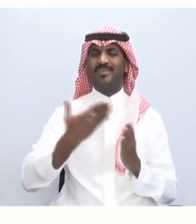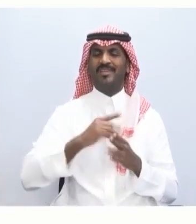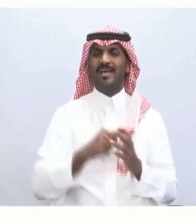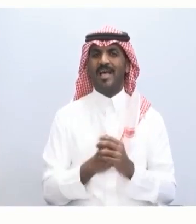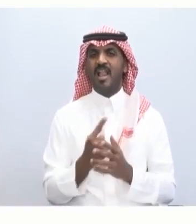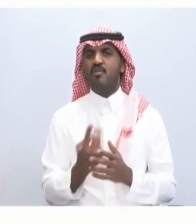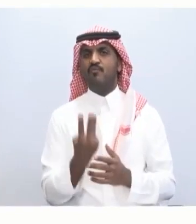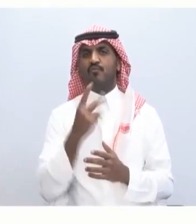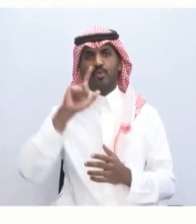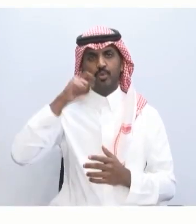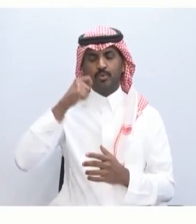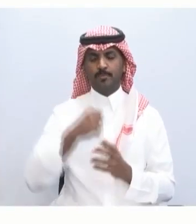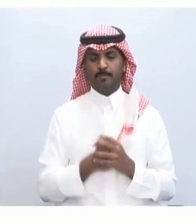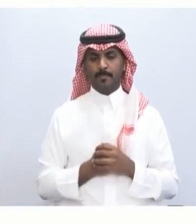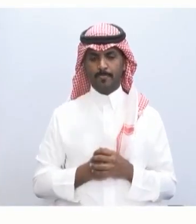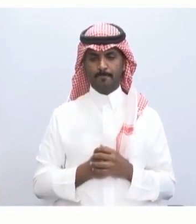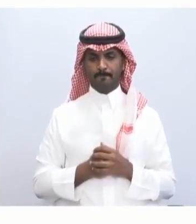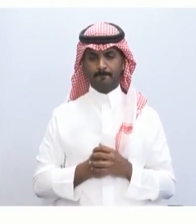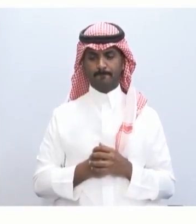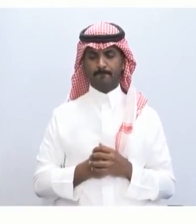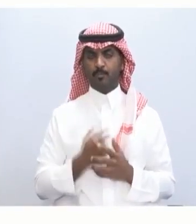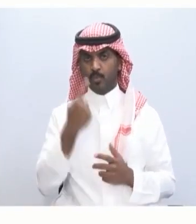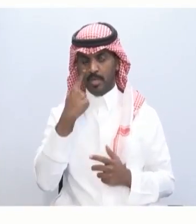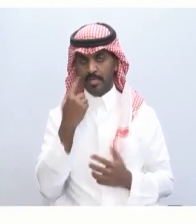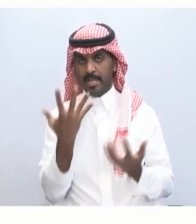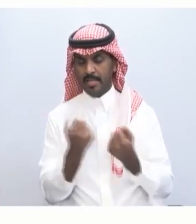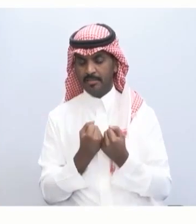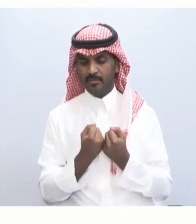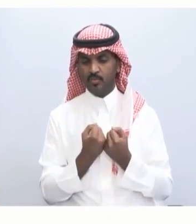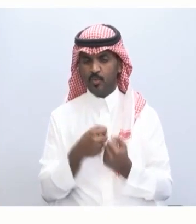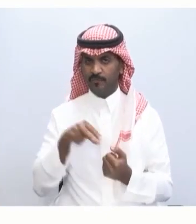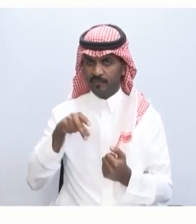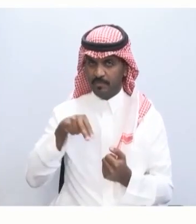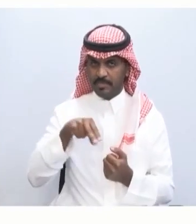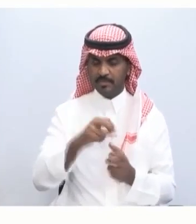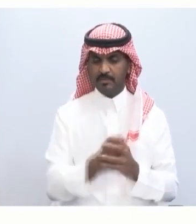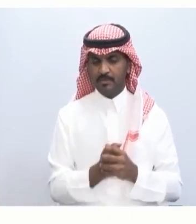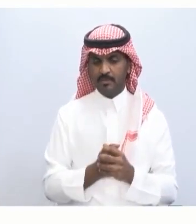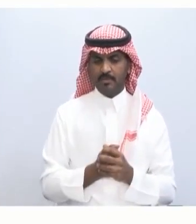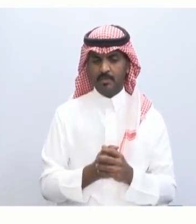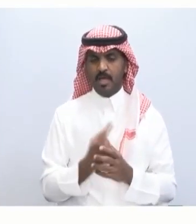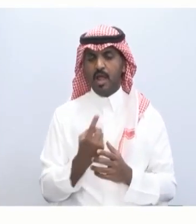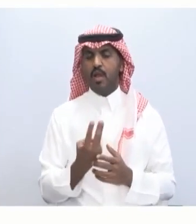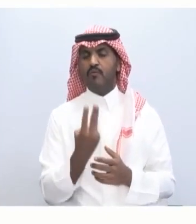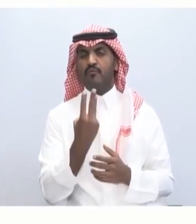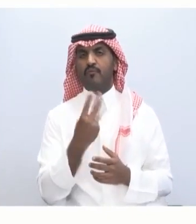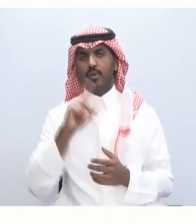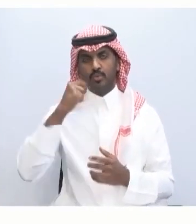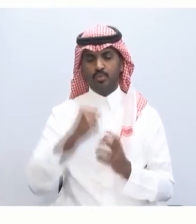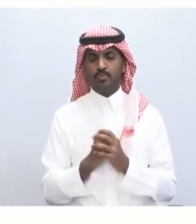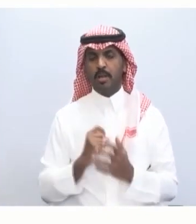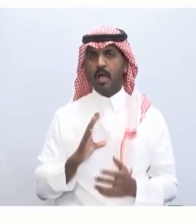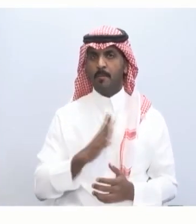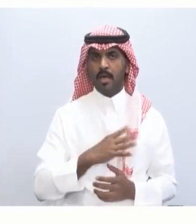1000 رجل نلاحظ العدد وهو في مسيره وصل الى 1000 رجل